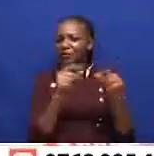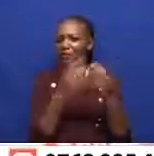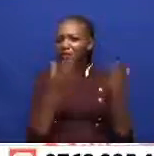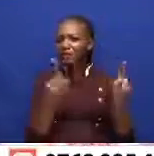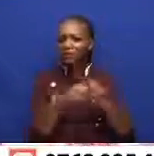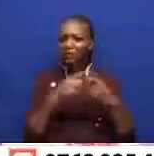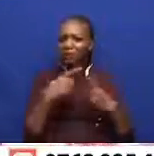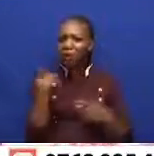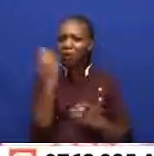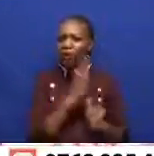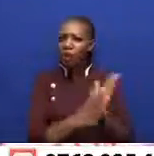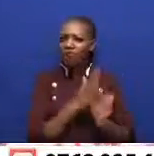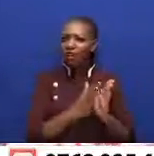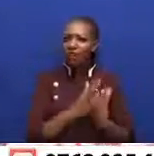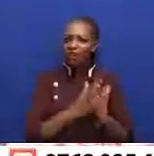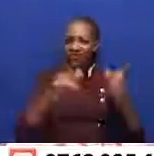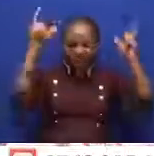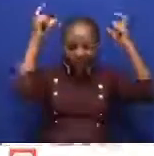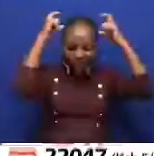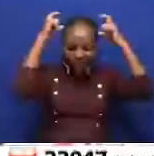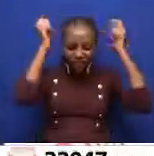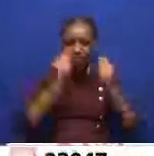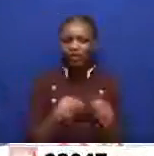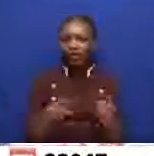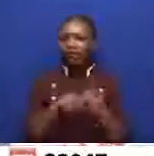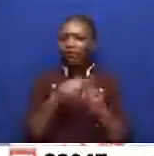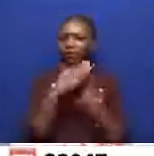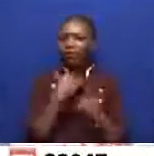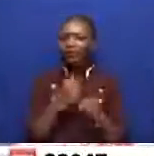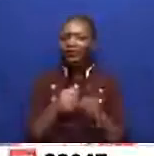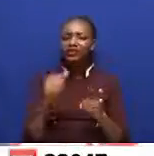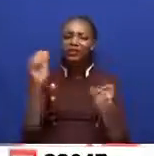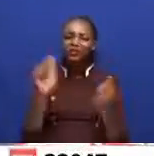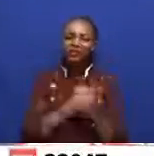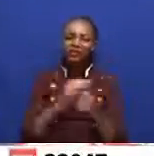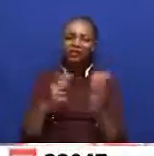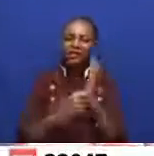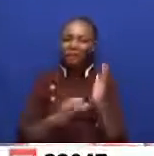njama za kiushetani kutaka kuniharibia jina.